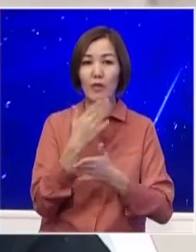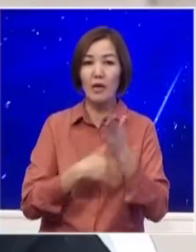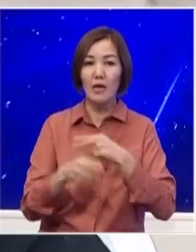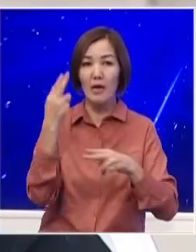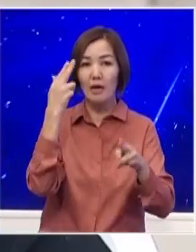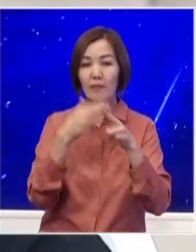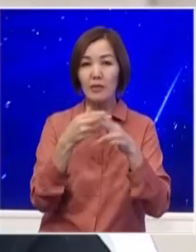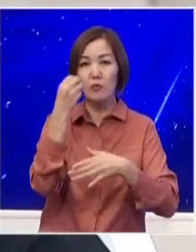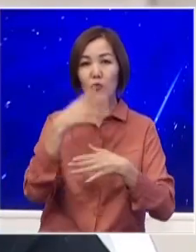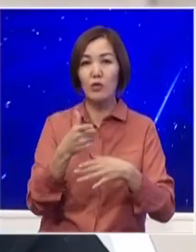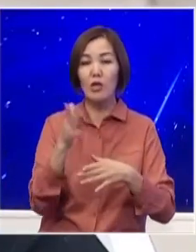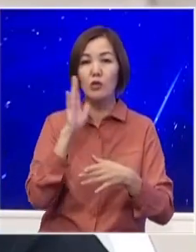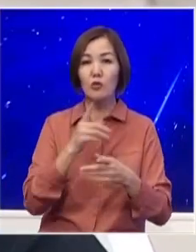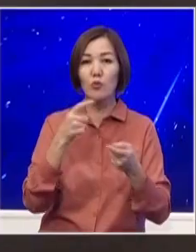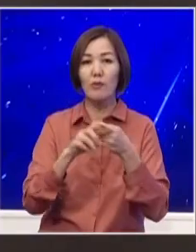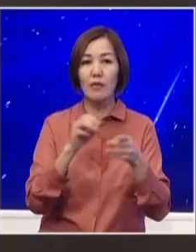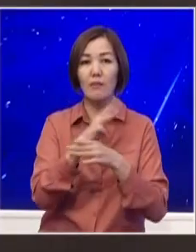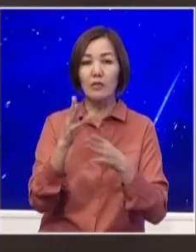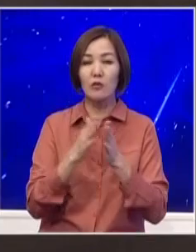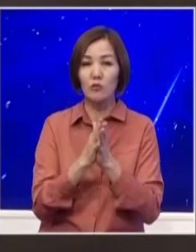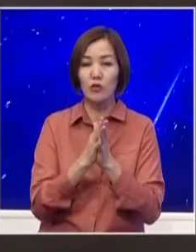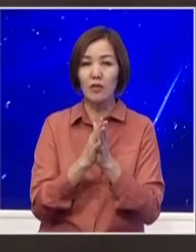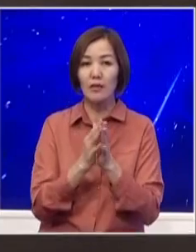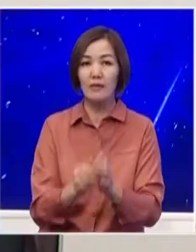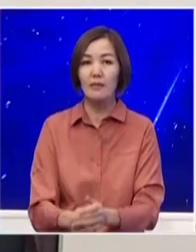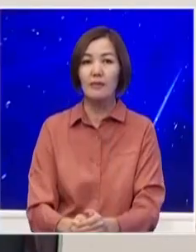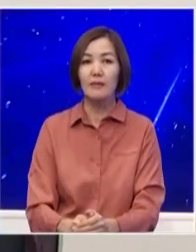үйін орталықтанған су жүйесімен қамтамасыз етуді сұрап келіпті.